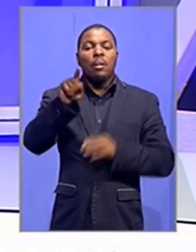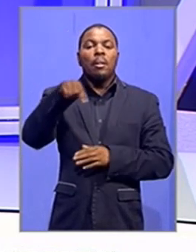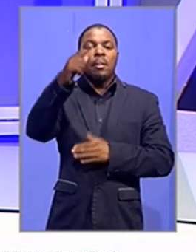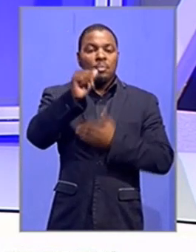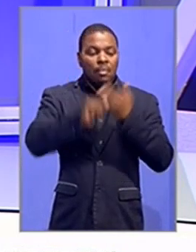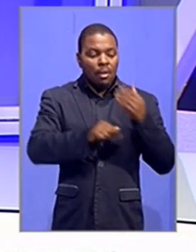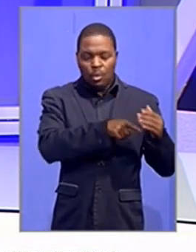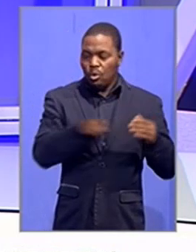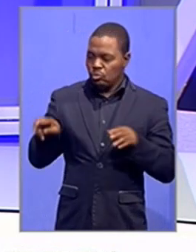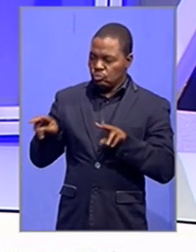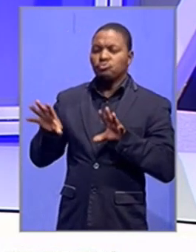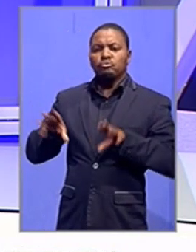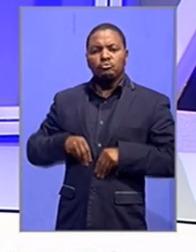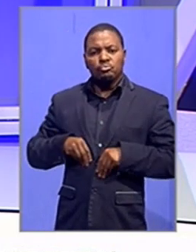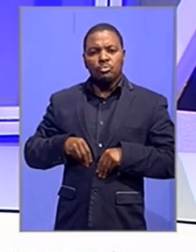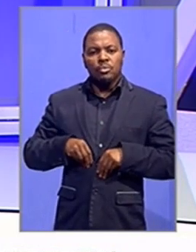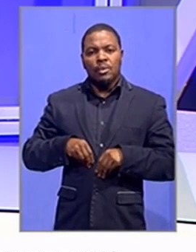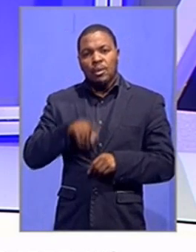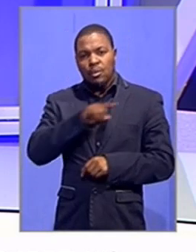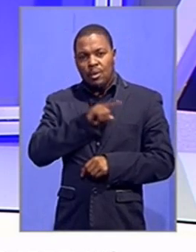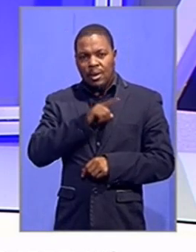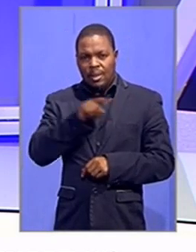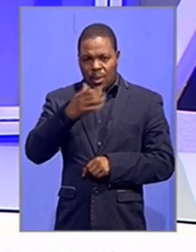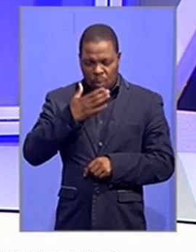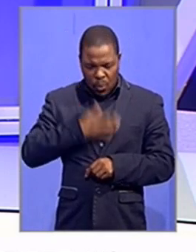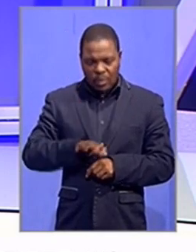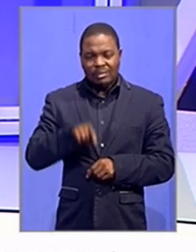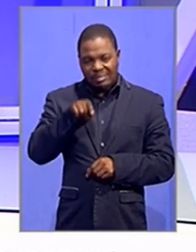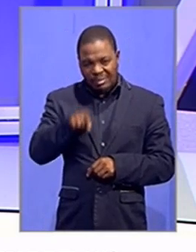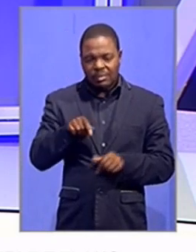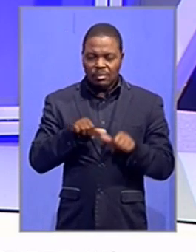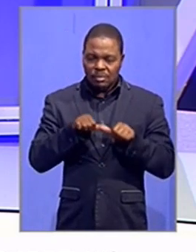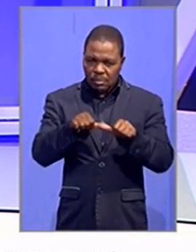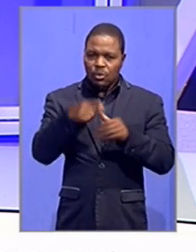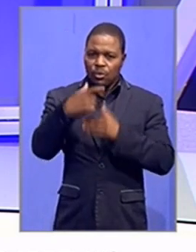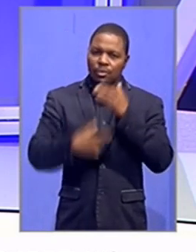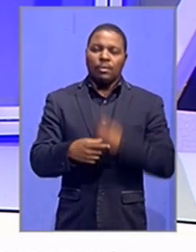tlang ka bare go lo baka ba letile gore conference e tshwarwe.